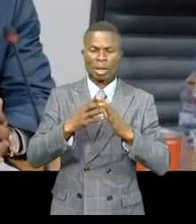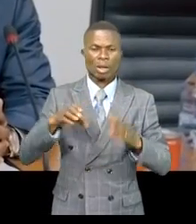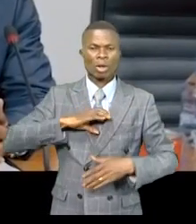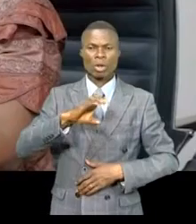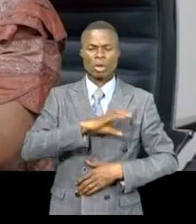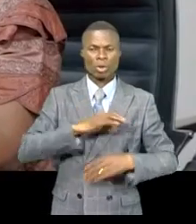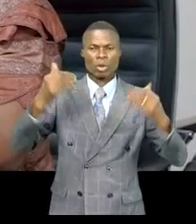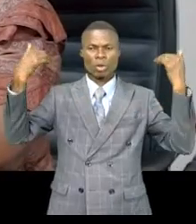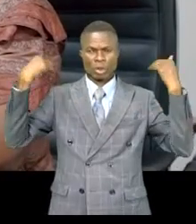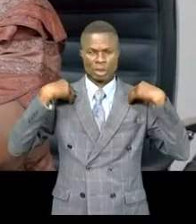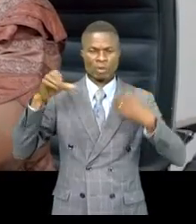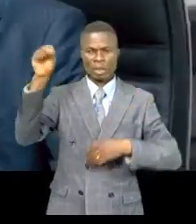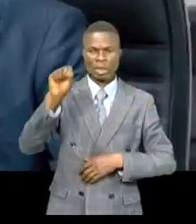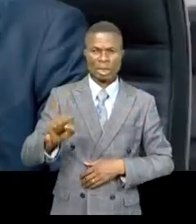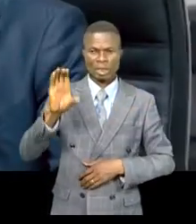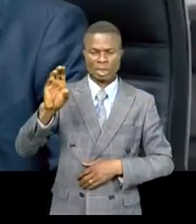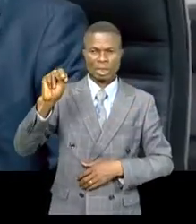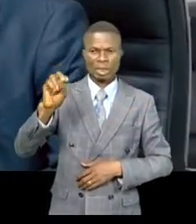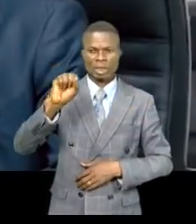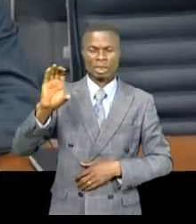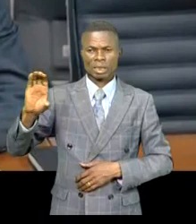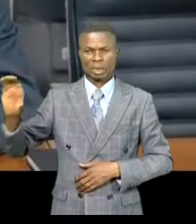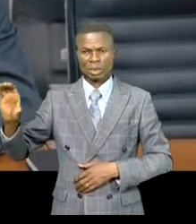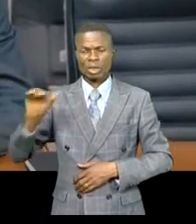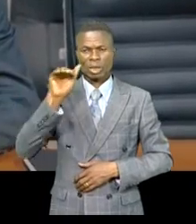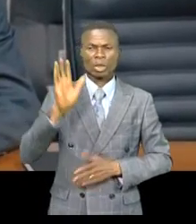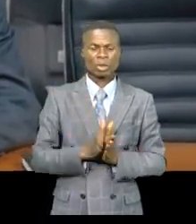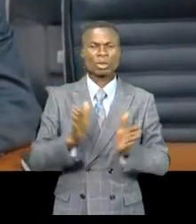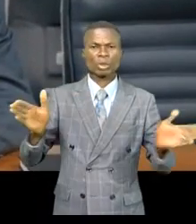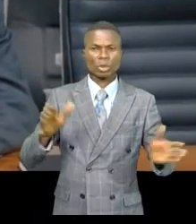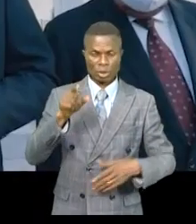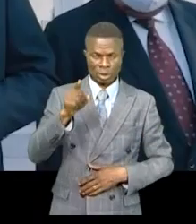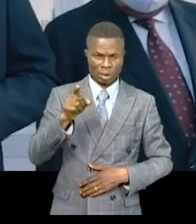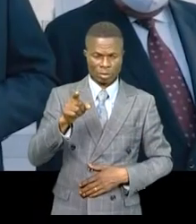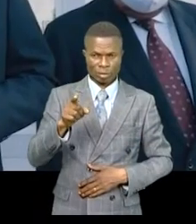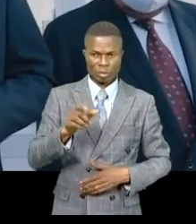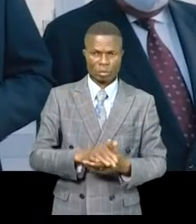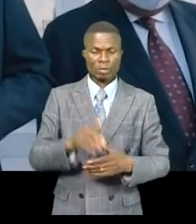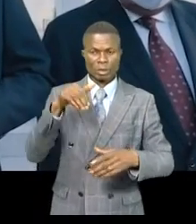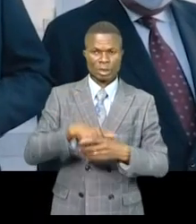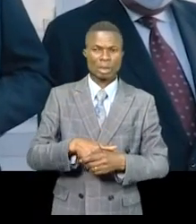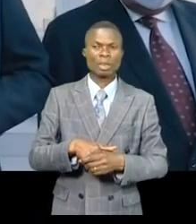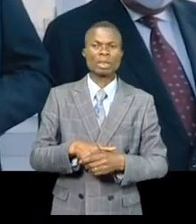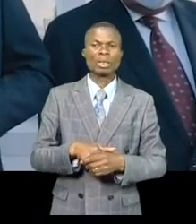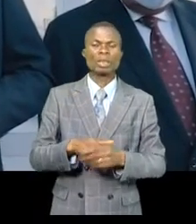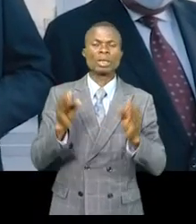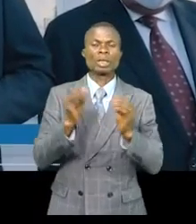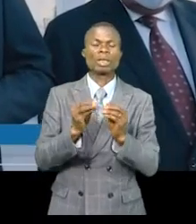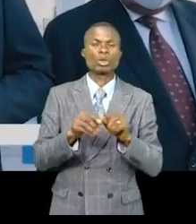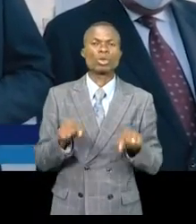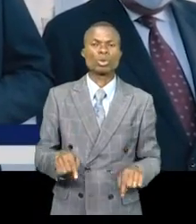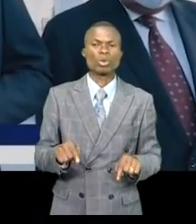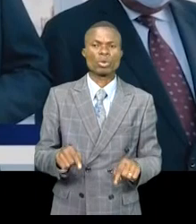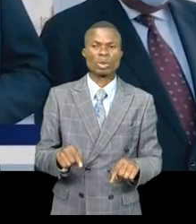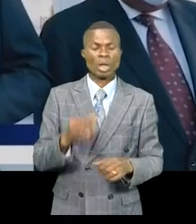de gestion de la SNCC avec à sa tête son directeur général Fabien Moutombe. À l'issue de cette réunion,